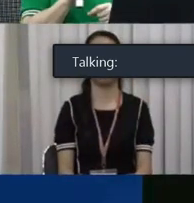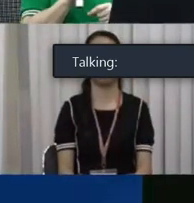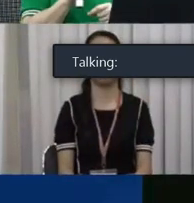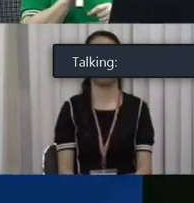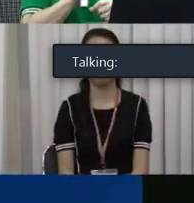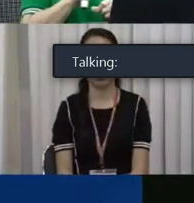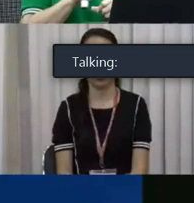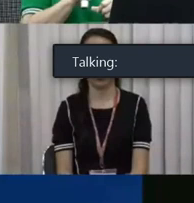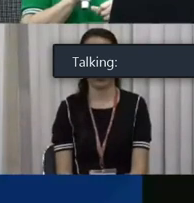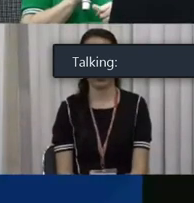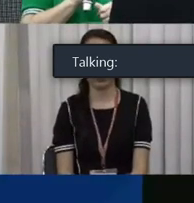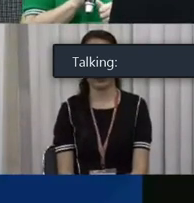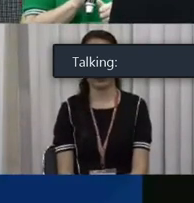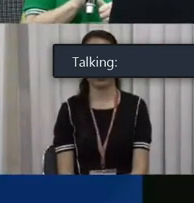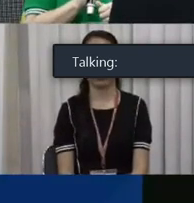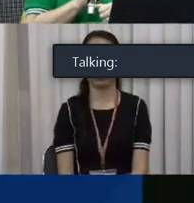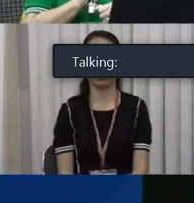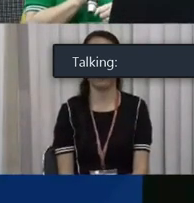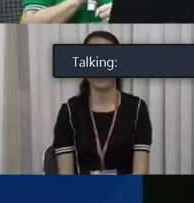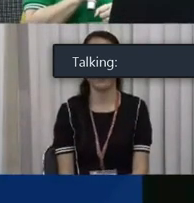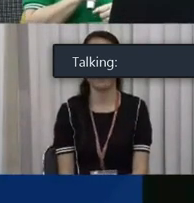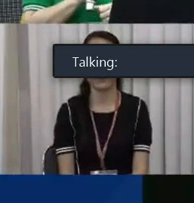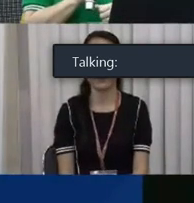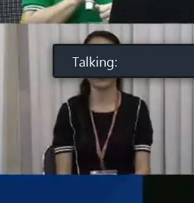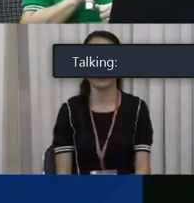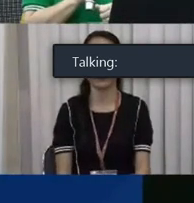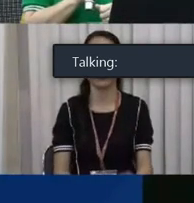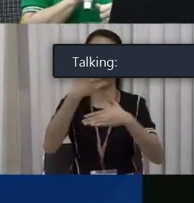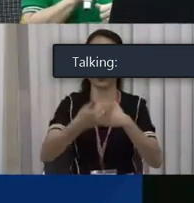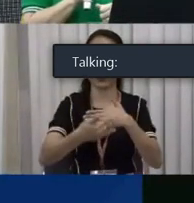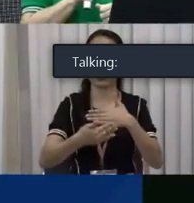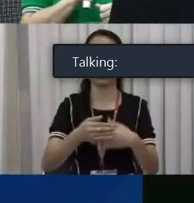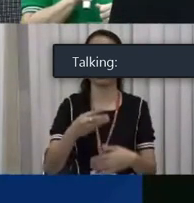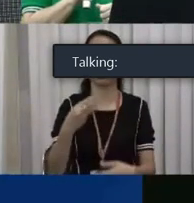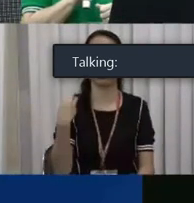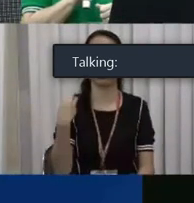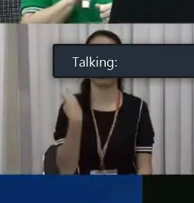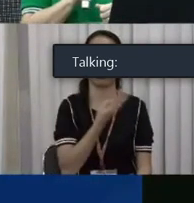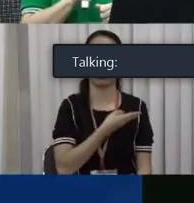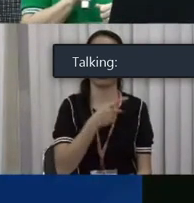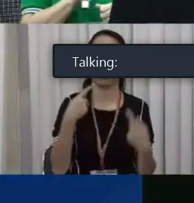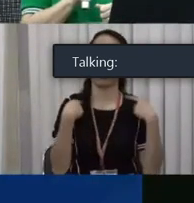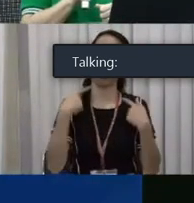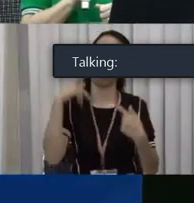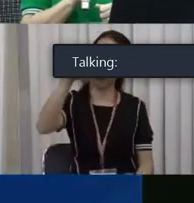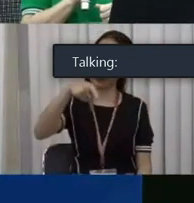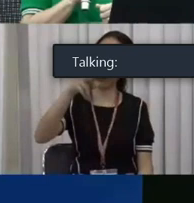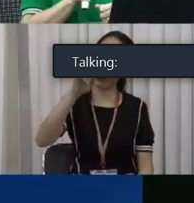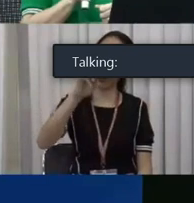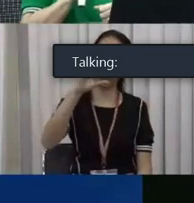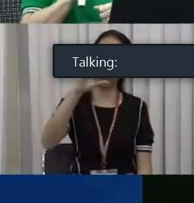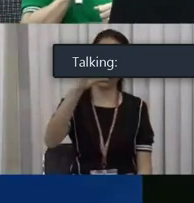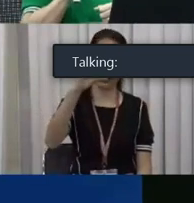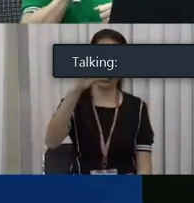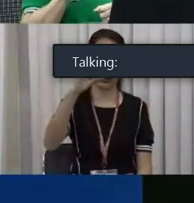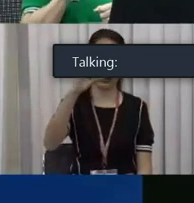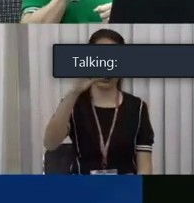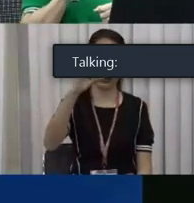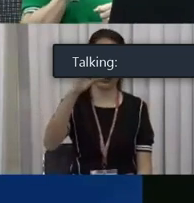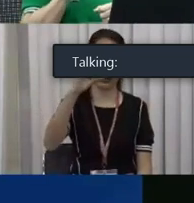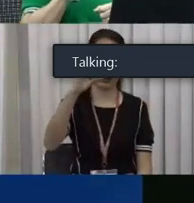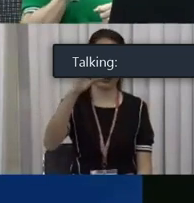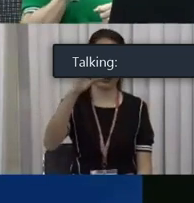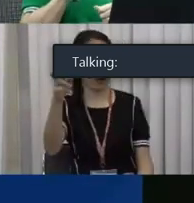gluyota ni tatay. Munya di na makuha, kay illegal di ay. Next is we have the PRC